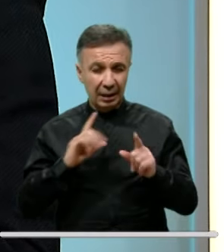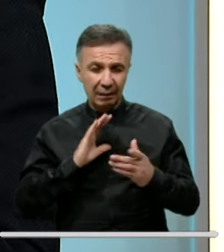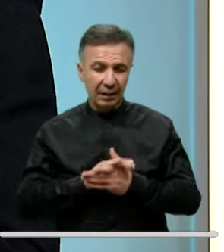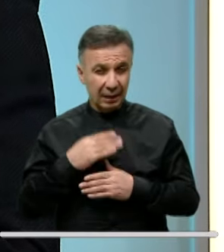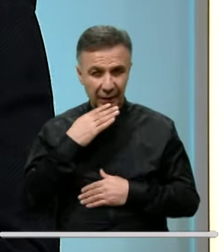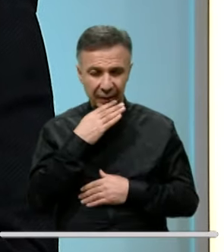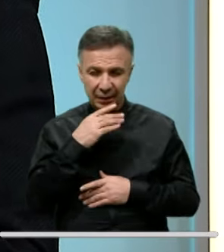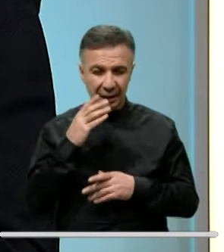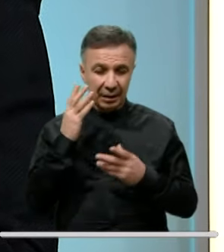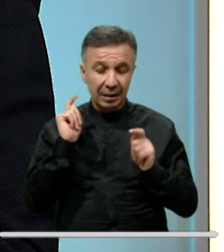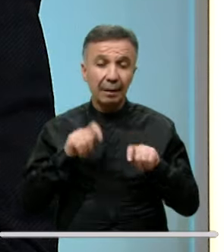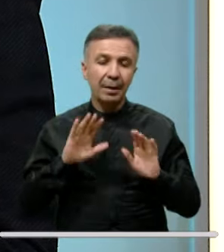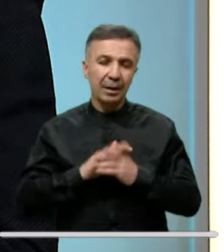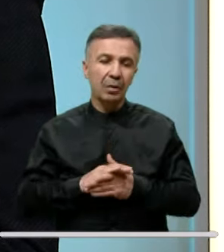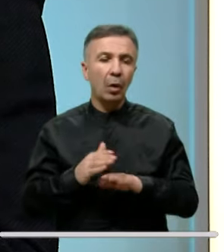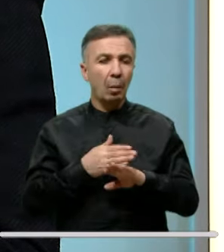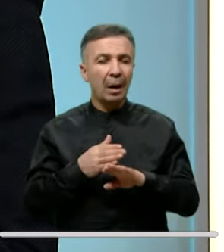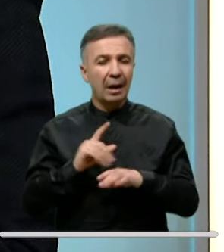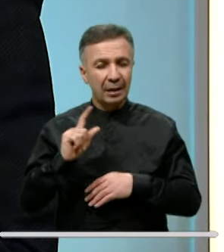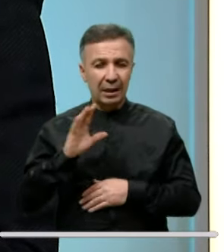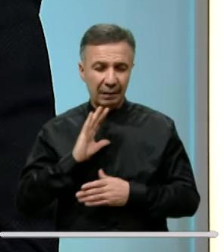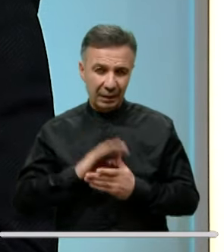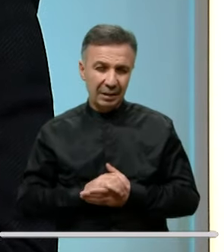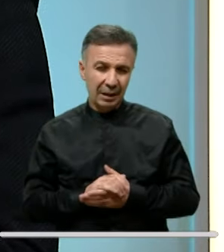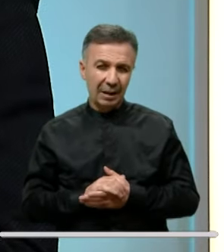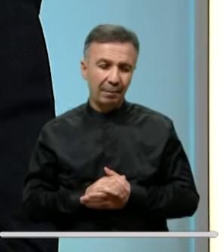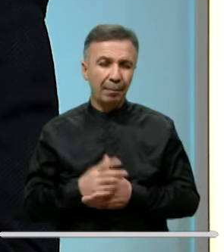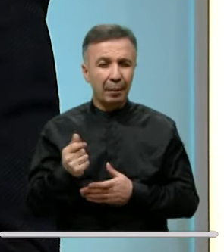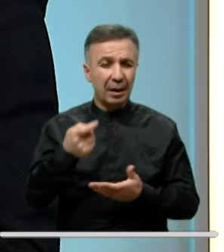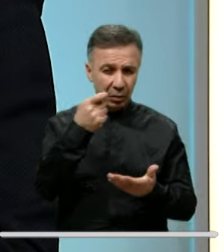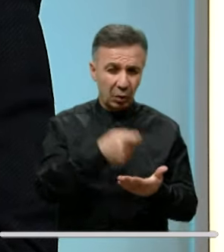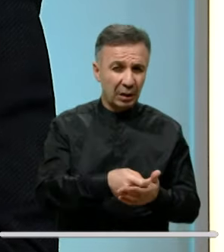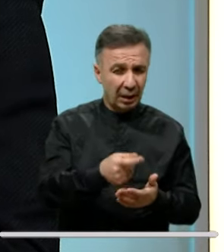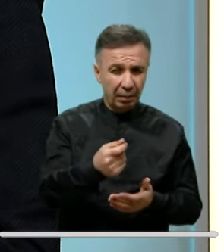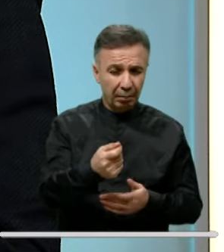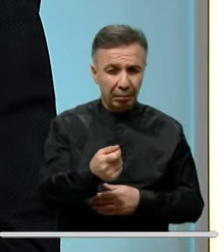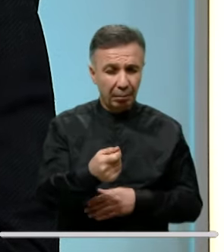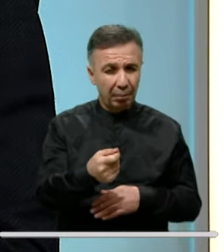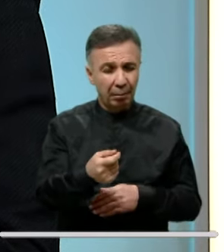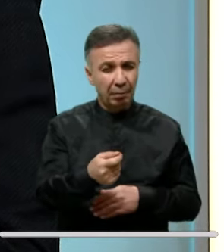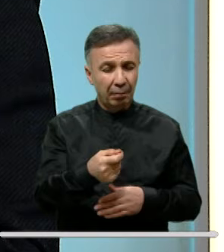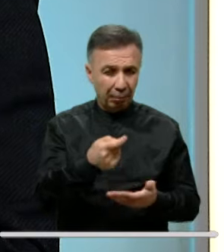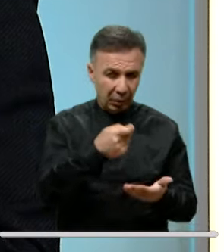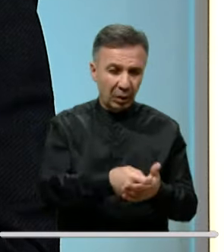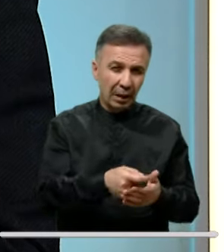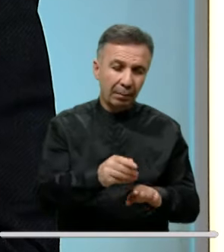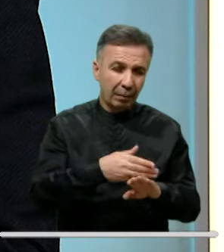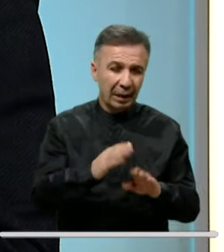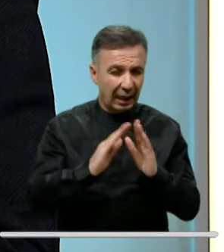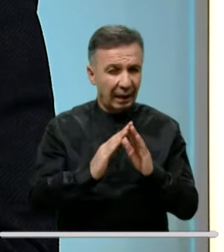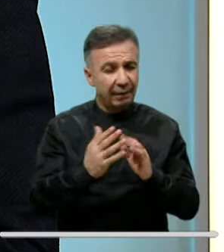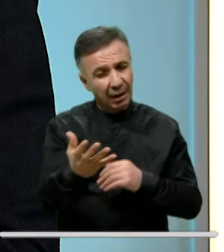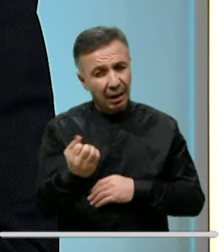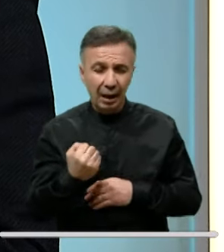değil bakın, o mala ihtiyacı varsa bedelini ödeyip alabilir. Bedelini ödeyip alabilir. Fakat burada biliyorsunuz yani